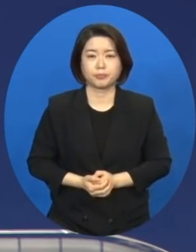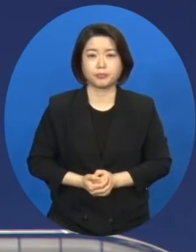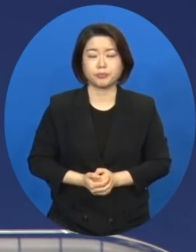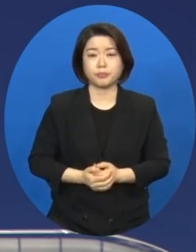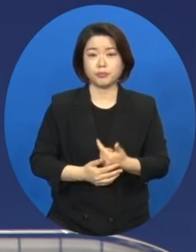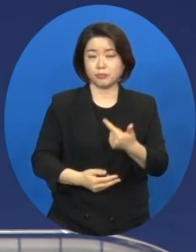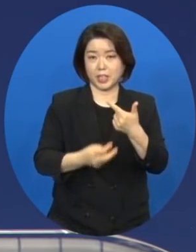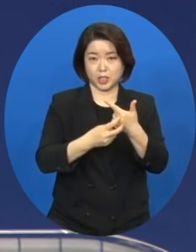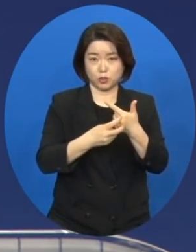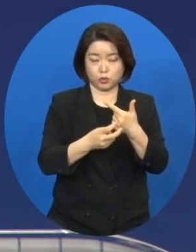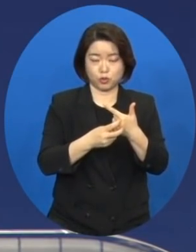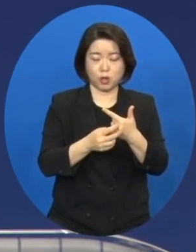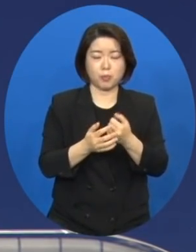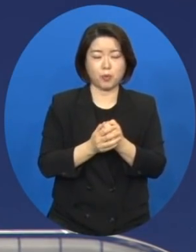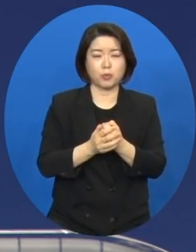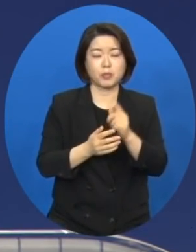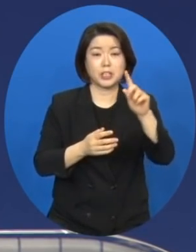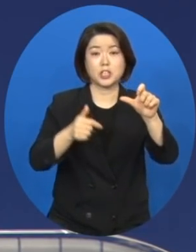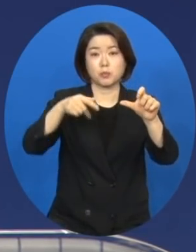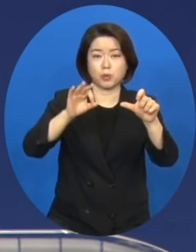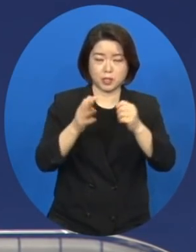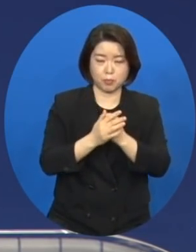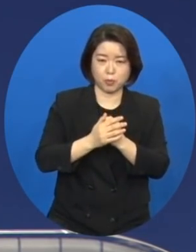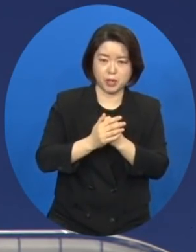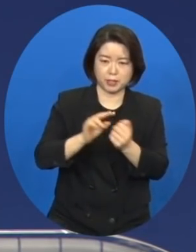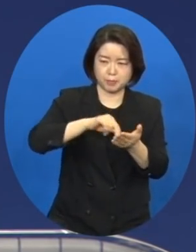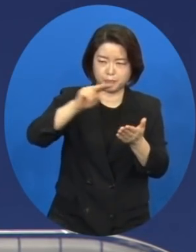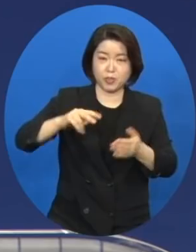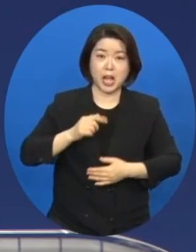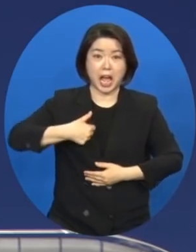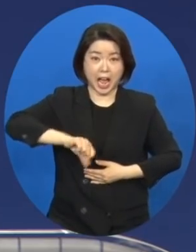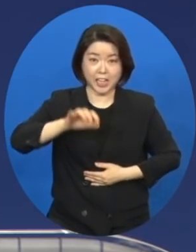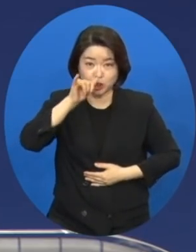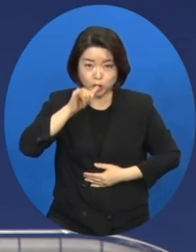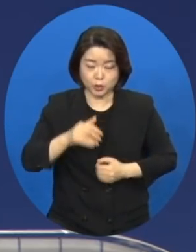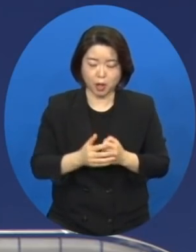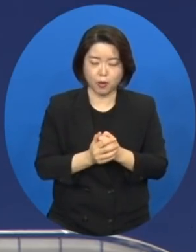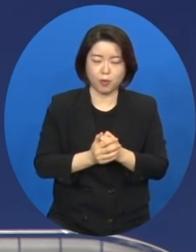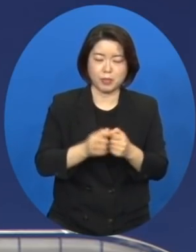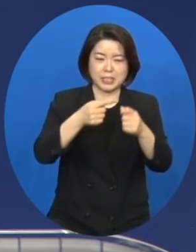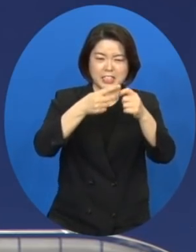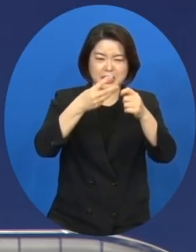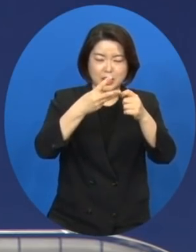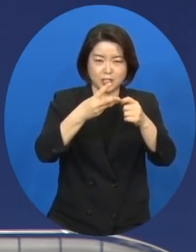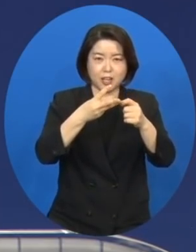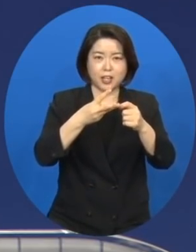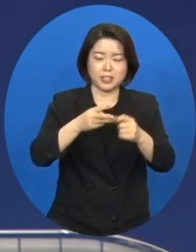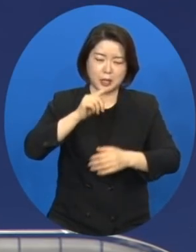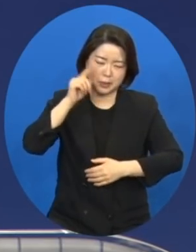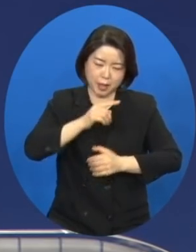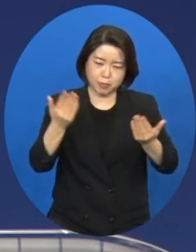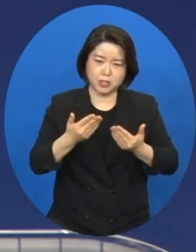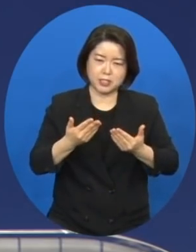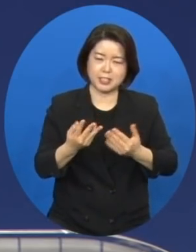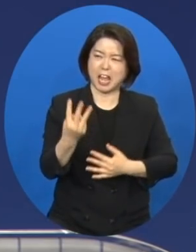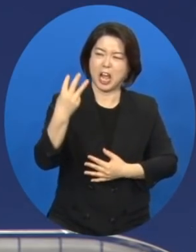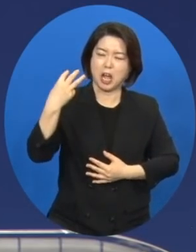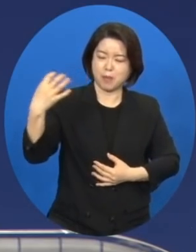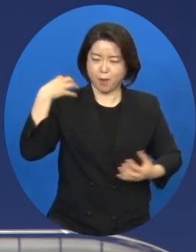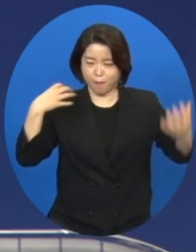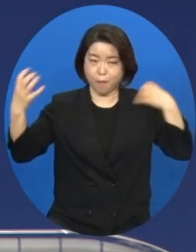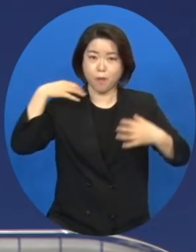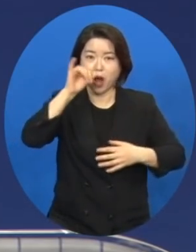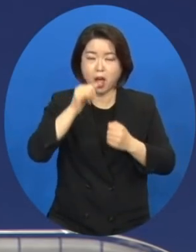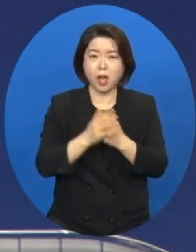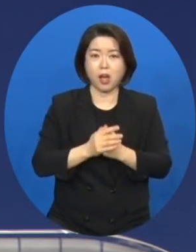누가복음 15장에 탕자가 집을 나갔어요. 탕자에게 세 가지 악재가 연속으로 터집니다. 첫 번째, 자기가 재산을 가지고